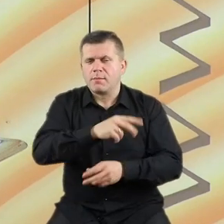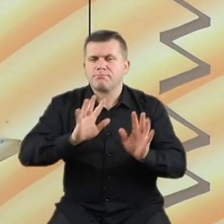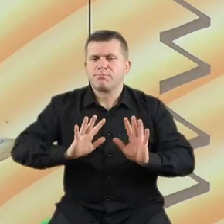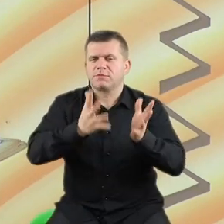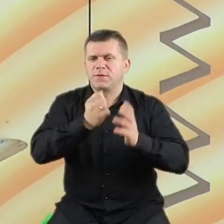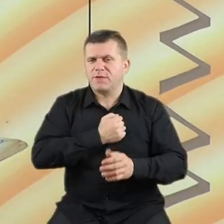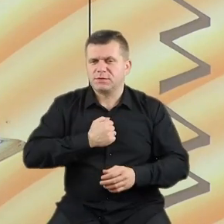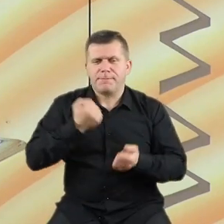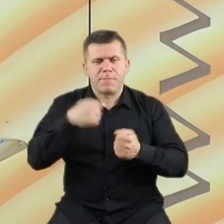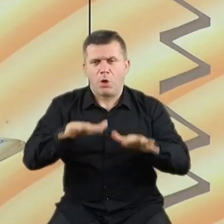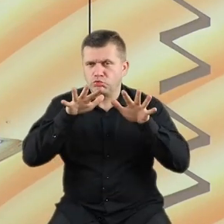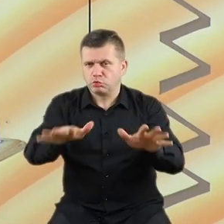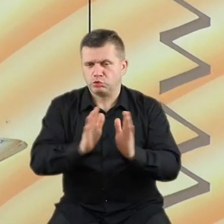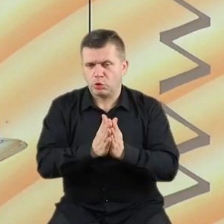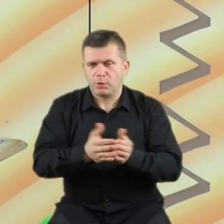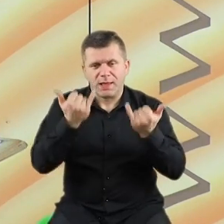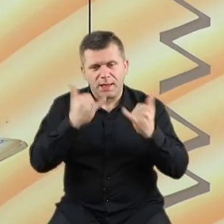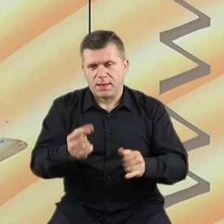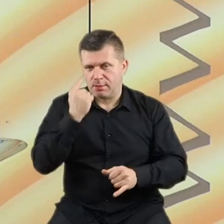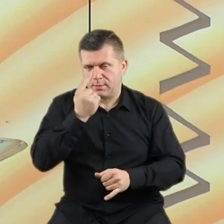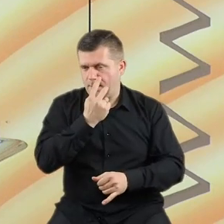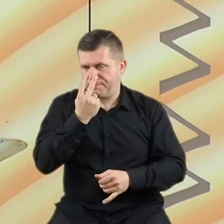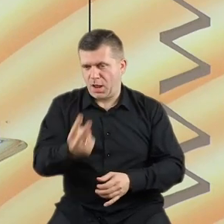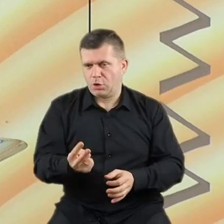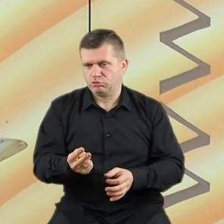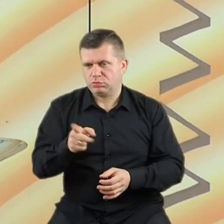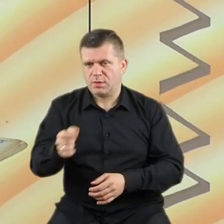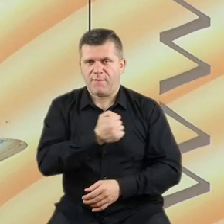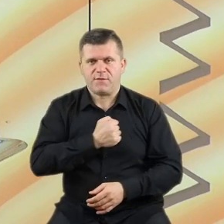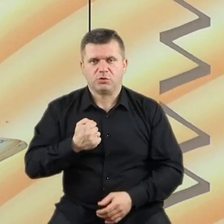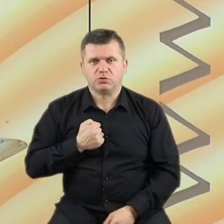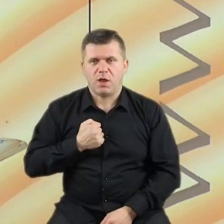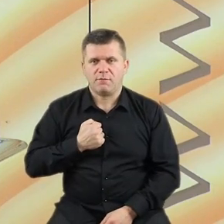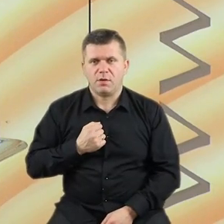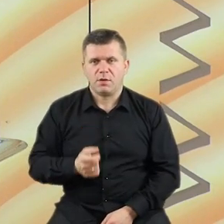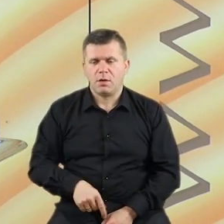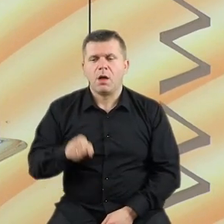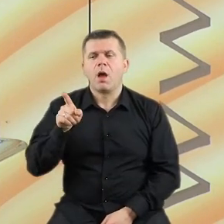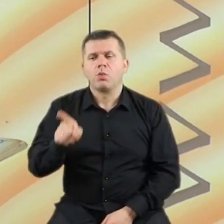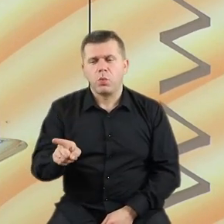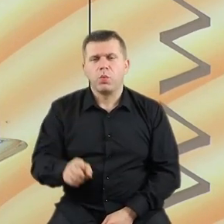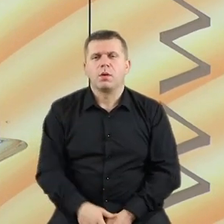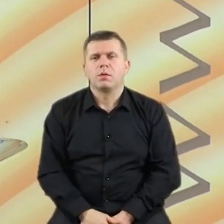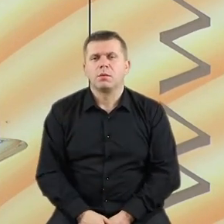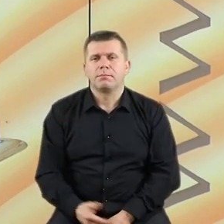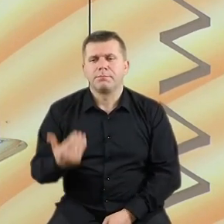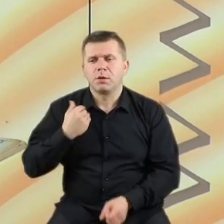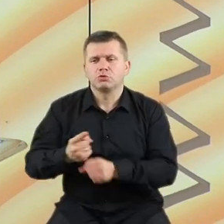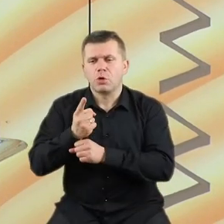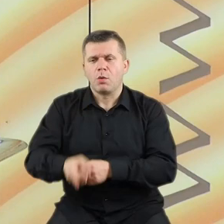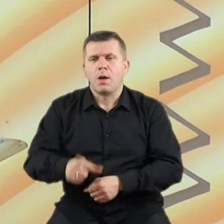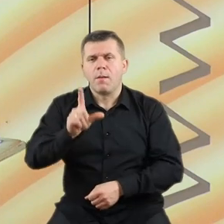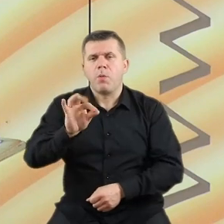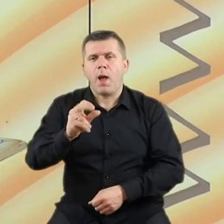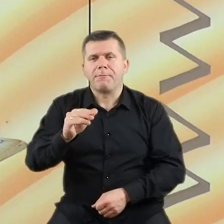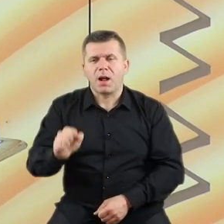ale bardzo dużo książek, to zupełnie inaczej patrzę teraz na Warszawę. Dlatego, że idę i mówię, o, a tutaj czołg Pułapka